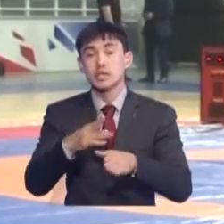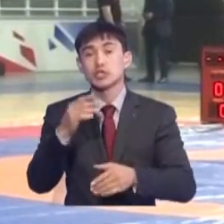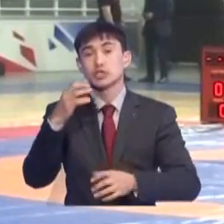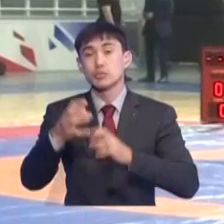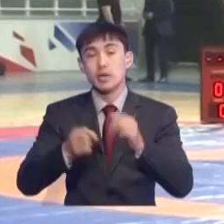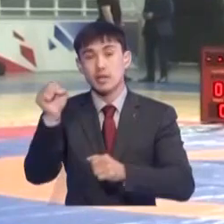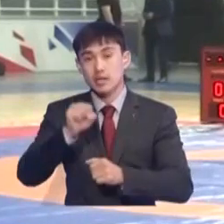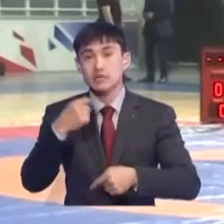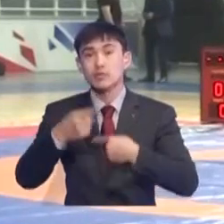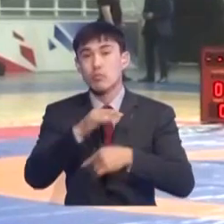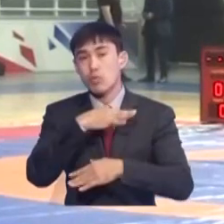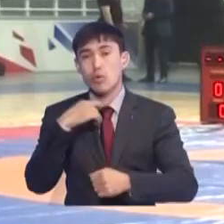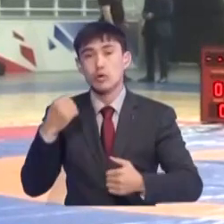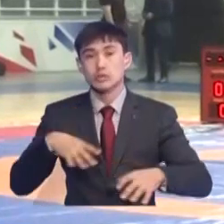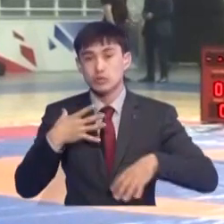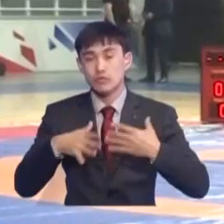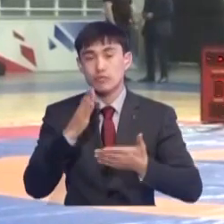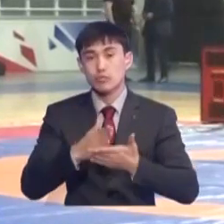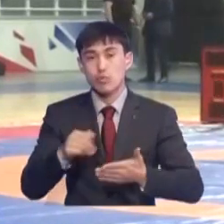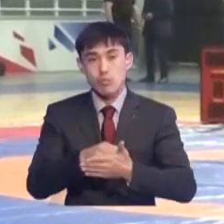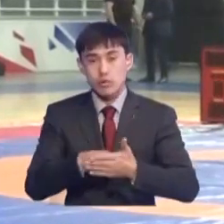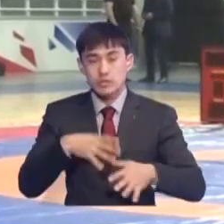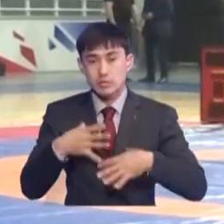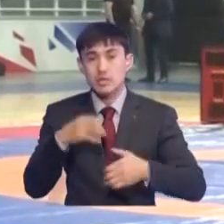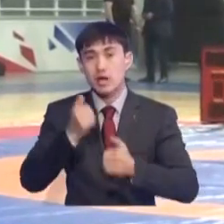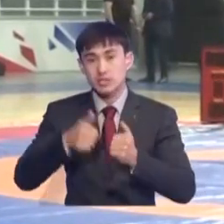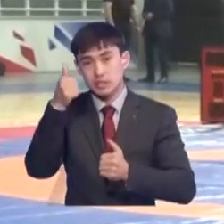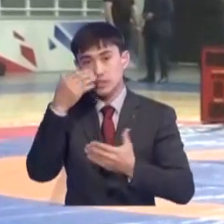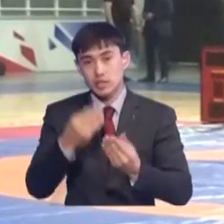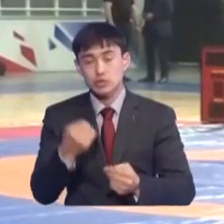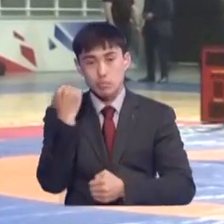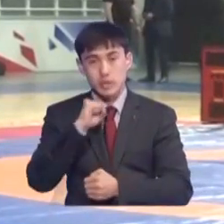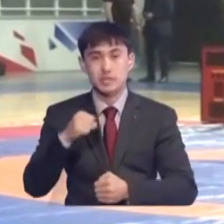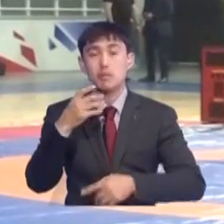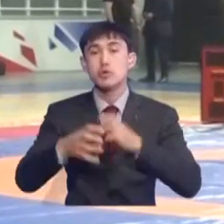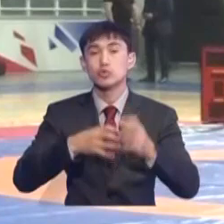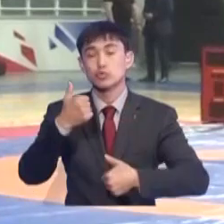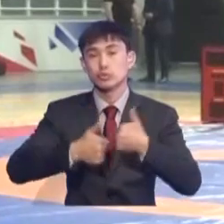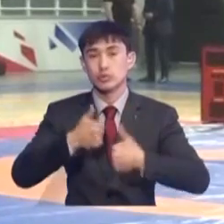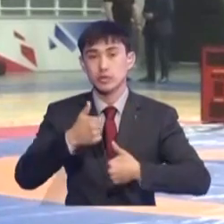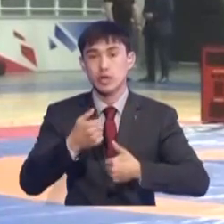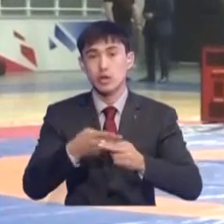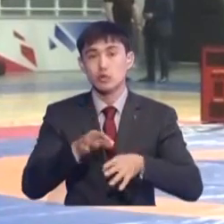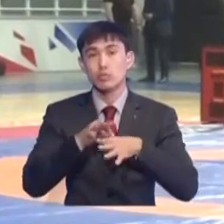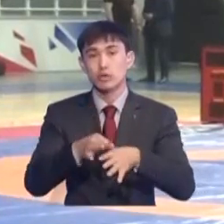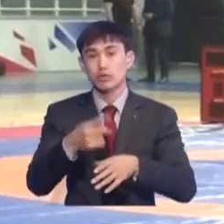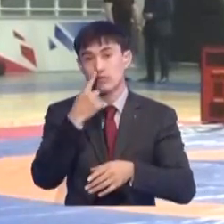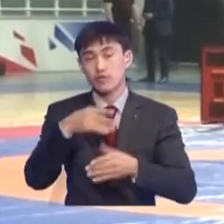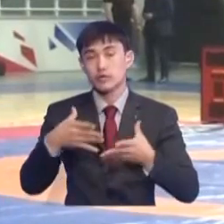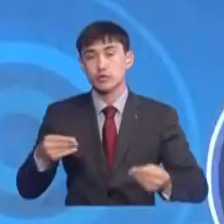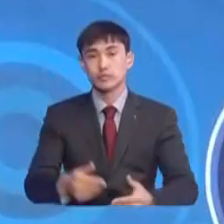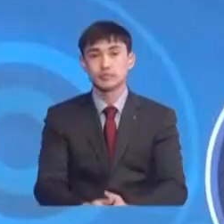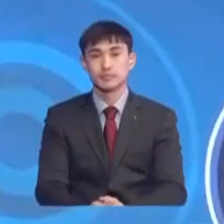Азии Впереди у меня ещё много усердных тренировок я упорно занимаюсь каждый день чтобы одержать победу на международном турнире который пройдёт этой